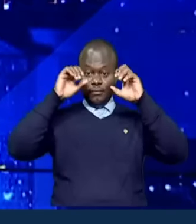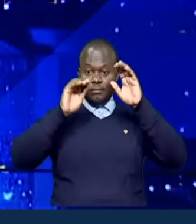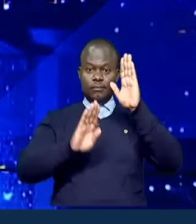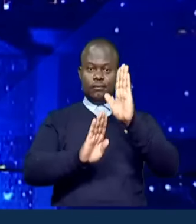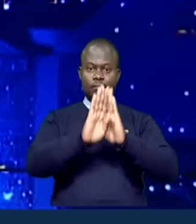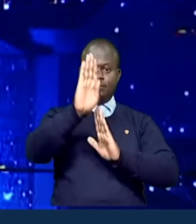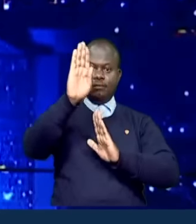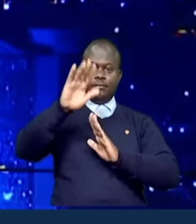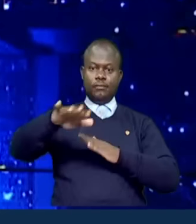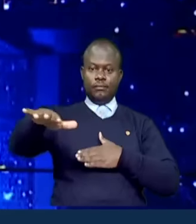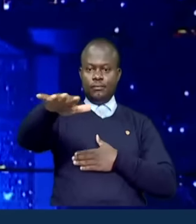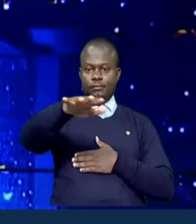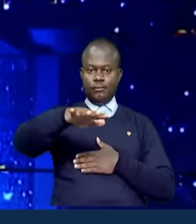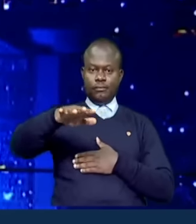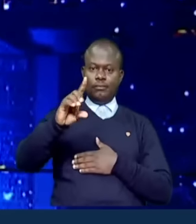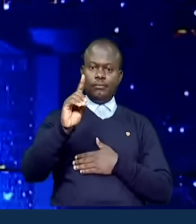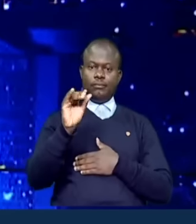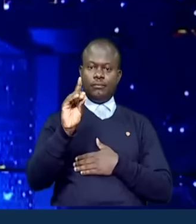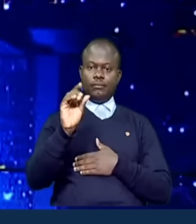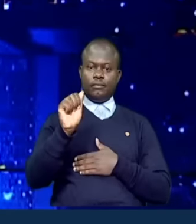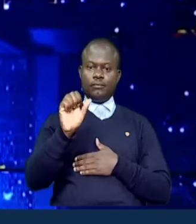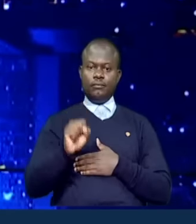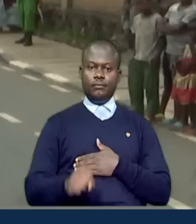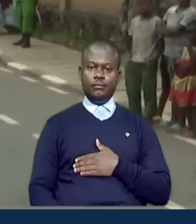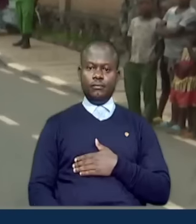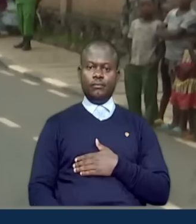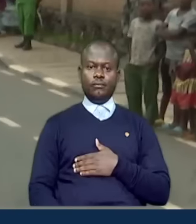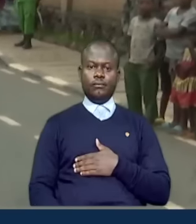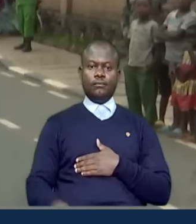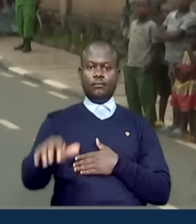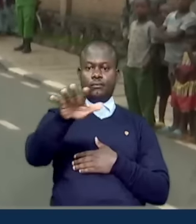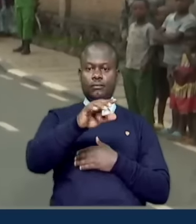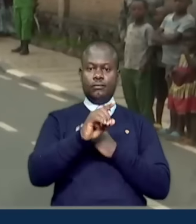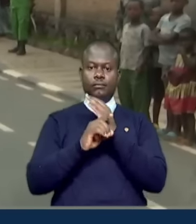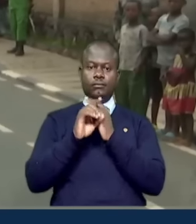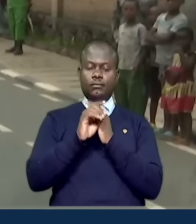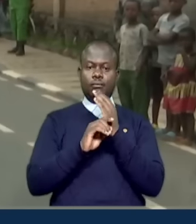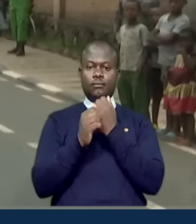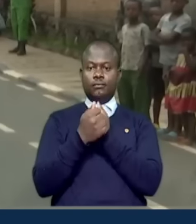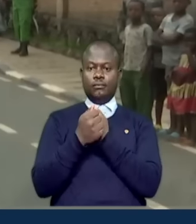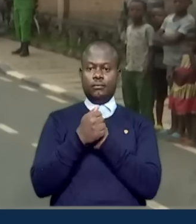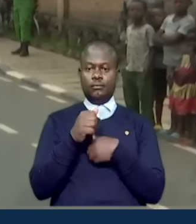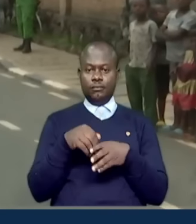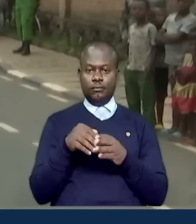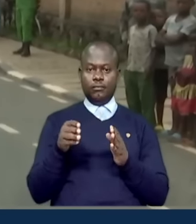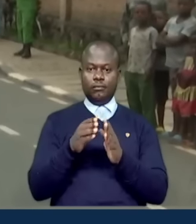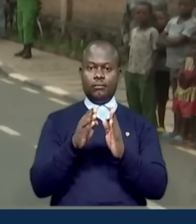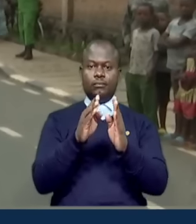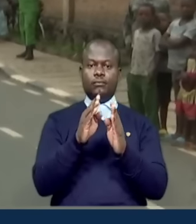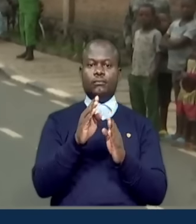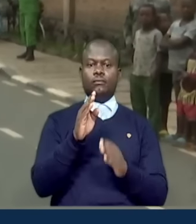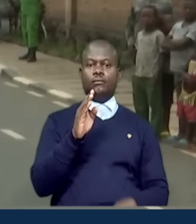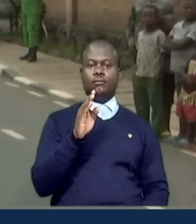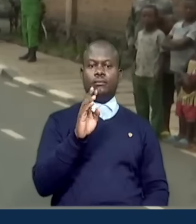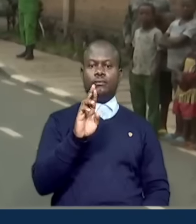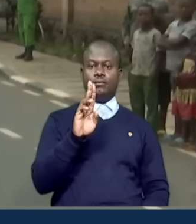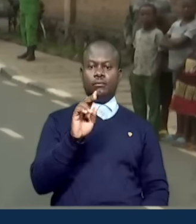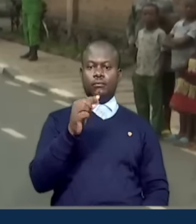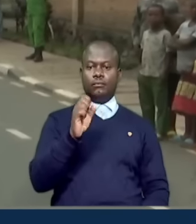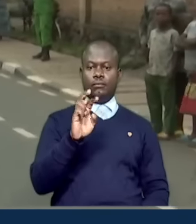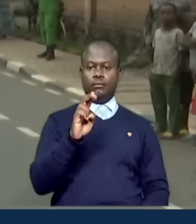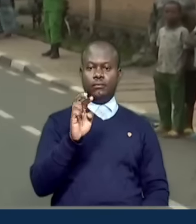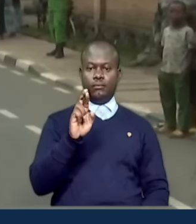n'iterambere ryabo. Didas Nibizi. Aha turi mu karere ka Rubavu mu muhanda Buhuru Rugerero, ni